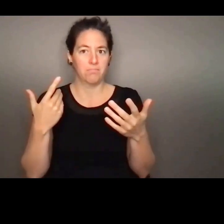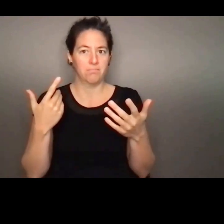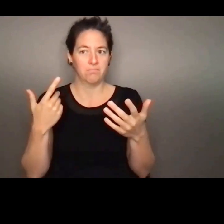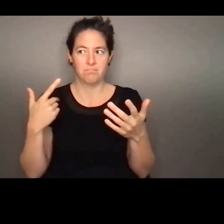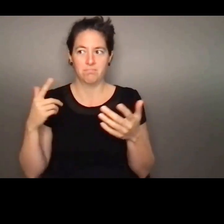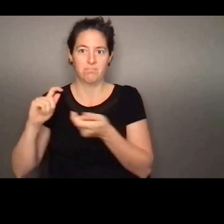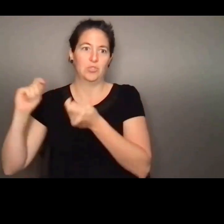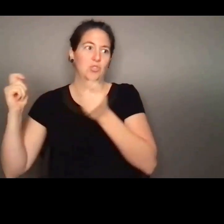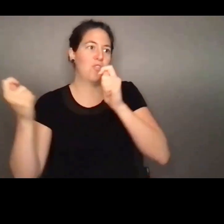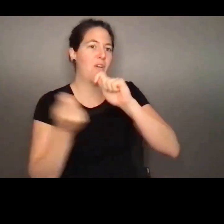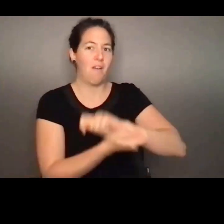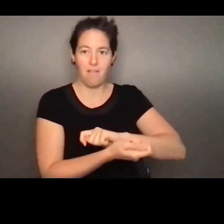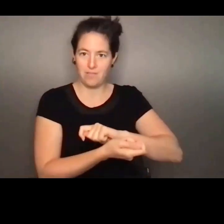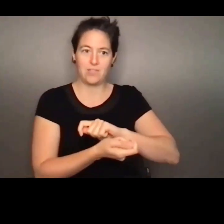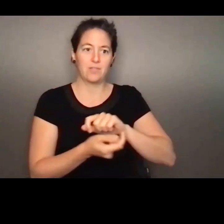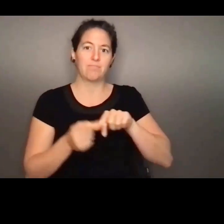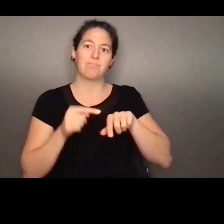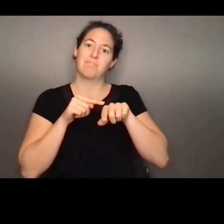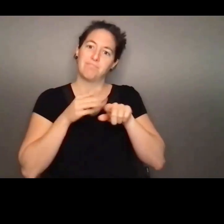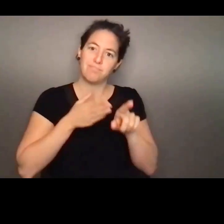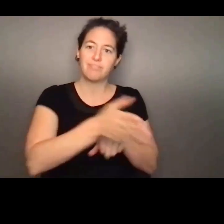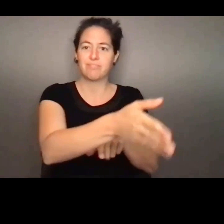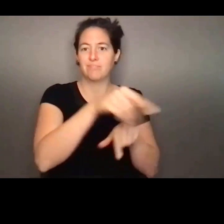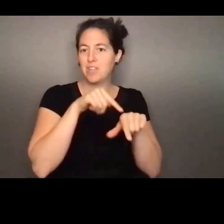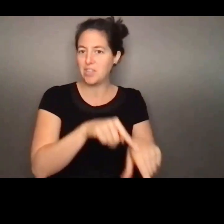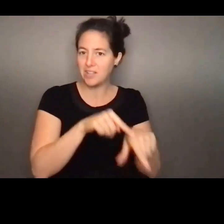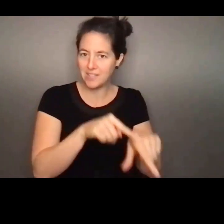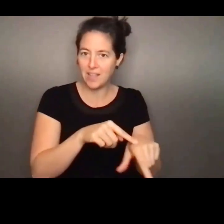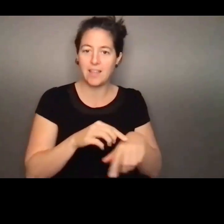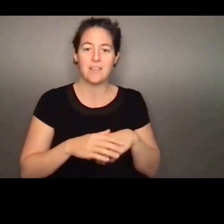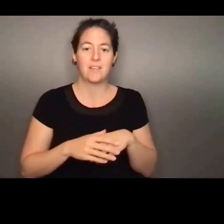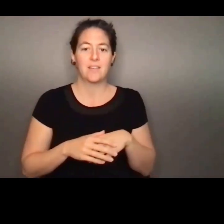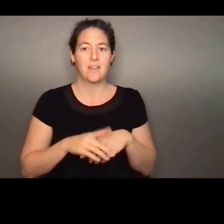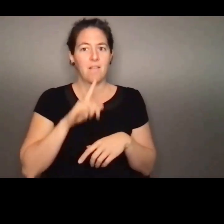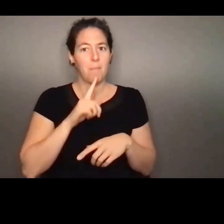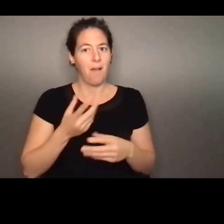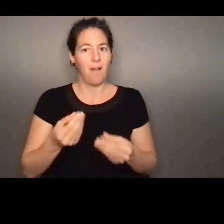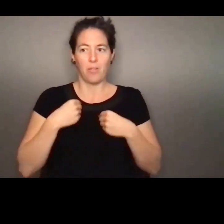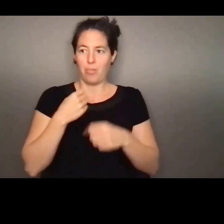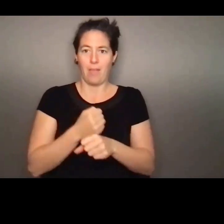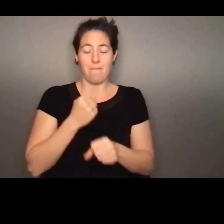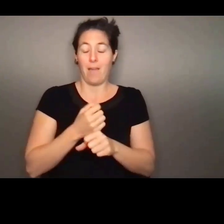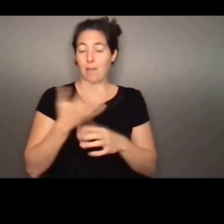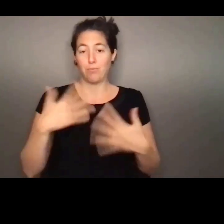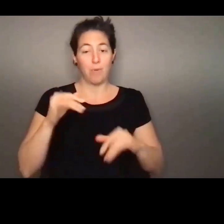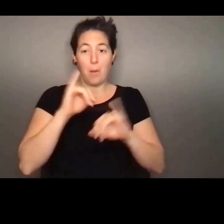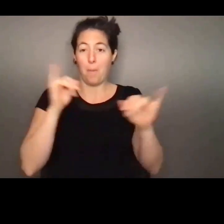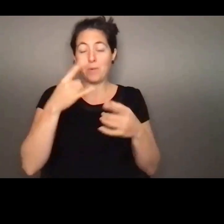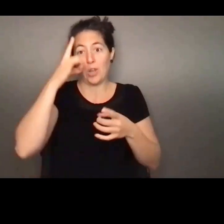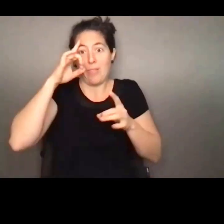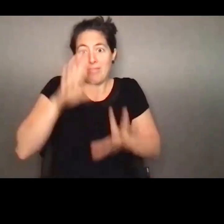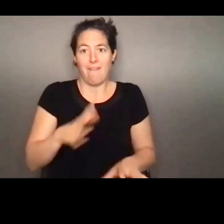grosse transformation de carrière-là qui me donnait vraiment un emploi qui est incroyable. J'adore mon